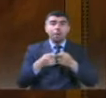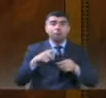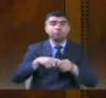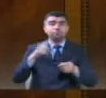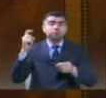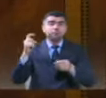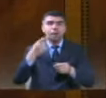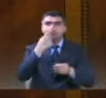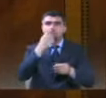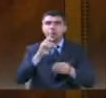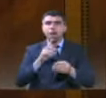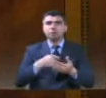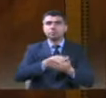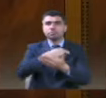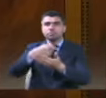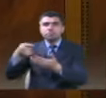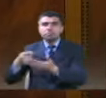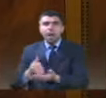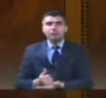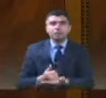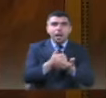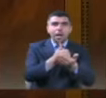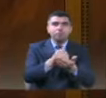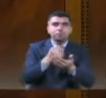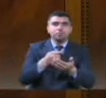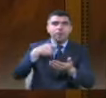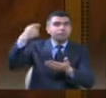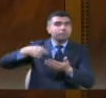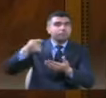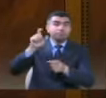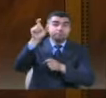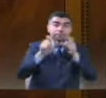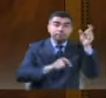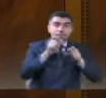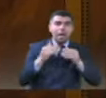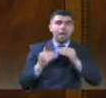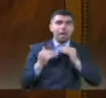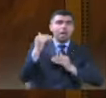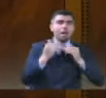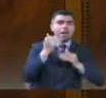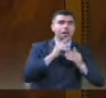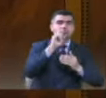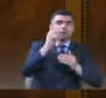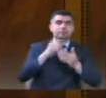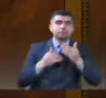المواد الأساسية ونهج سياسة إنهاك جيوب المواطنين بصفة عامة والطبقة الشغيلة بصفة